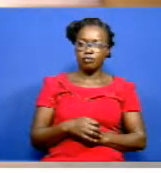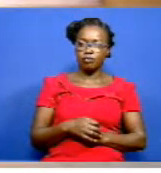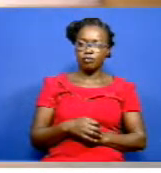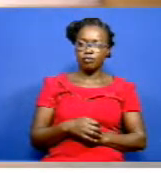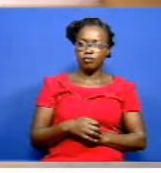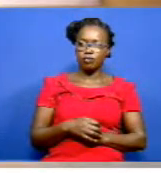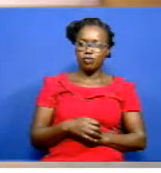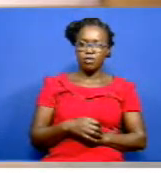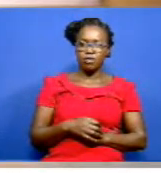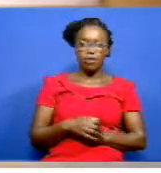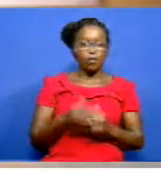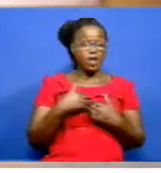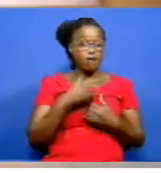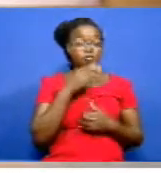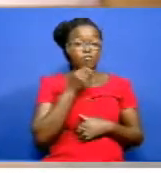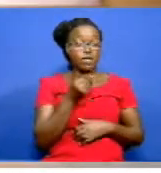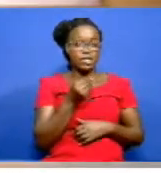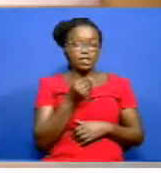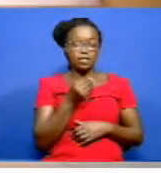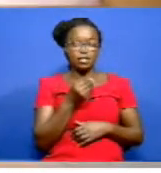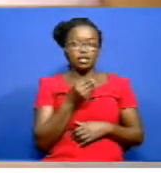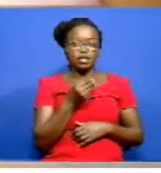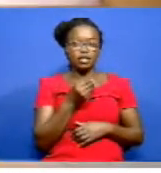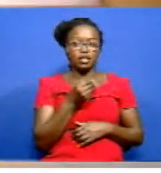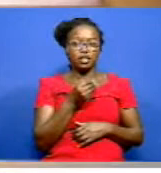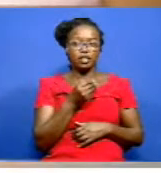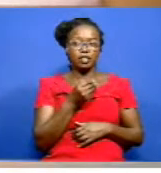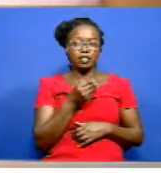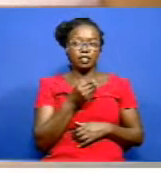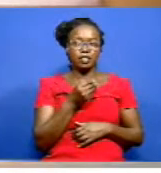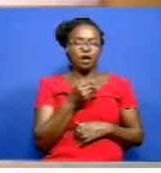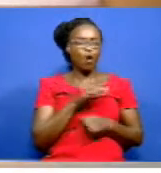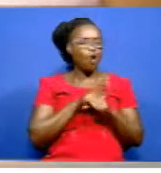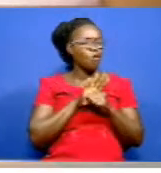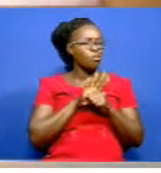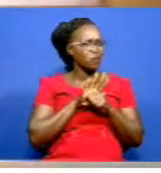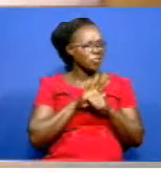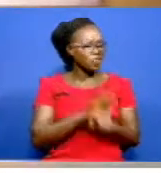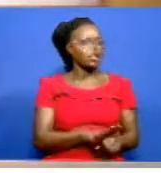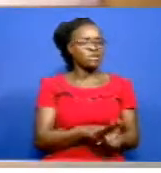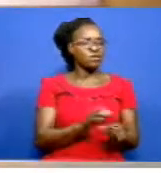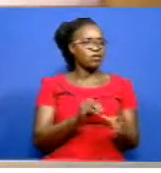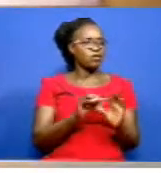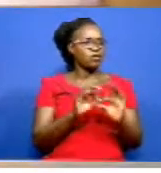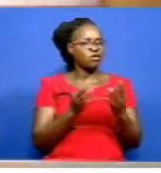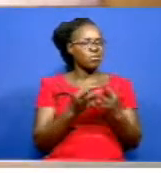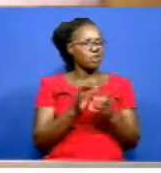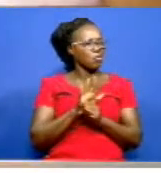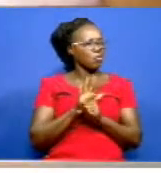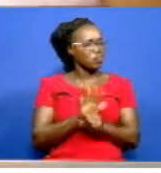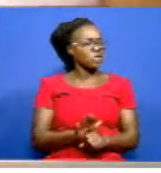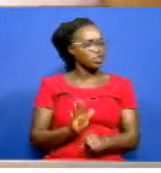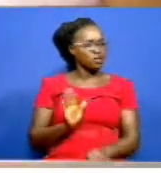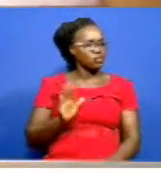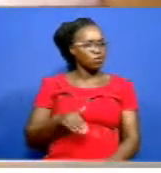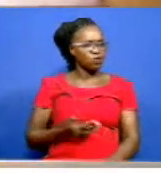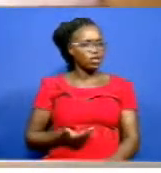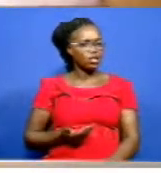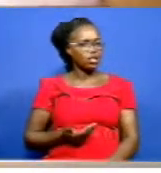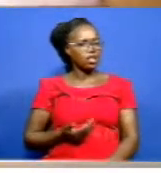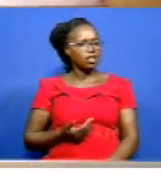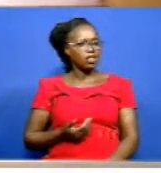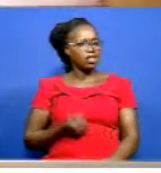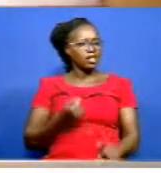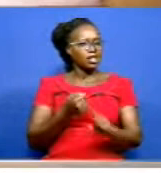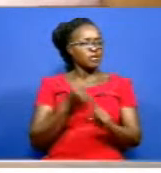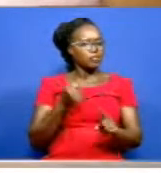Kuna wanaume ambao pia wanakuwa wanawanyanyasa ama familia zinamnyanyasa mke. Athari yake ni gani